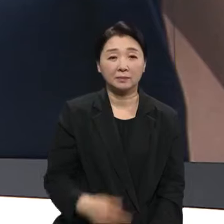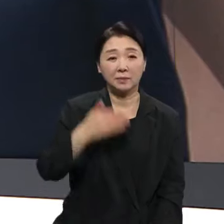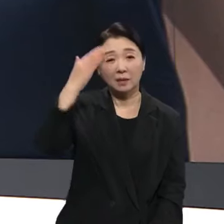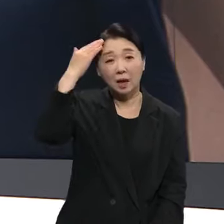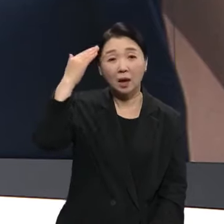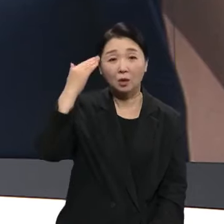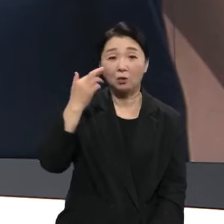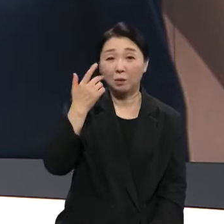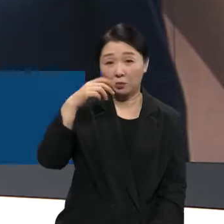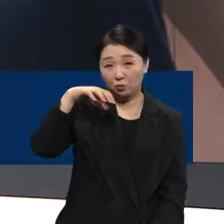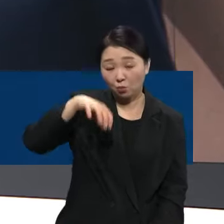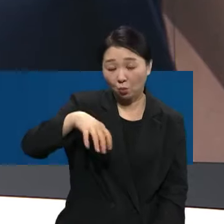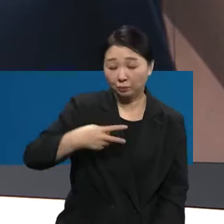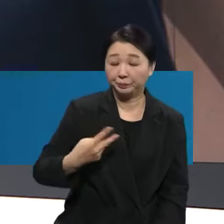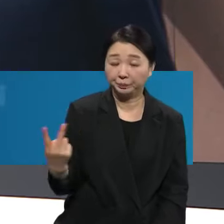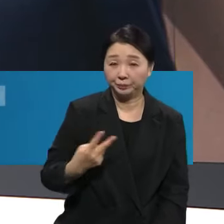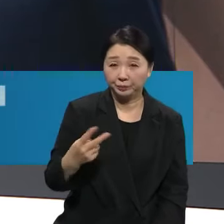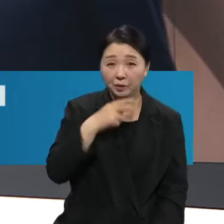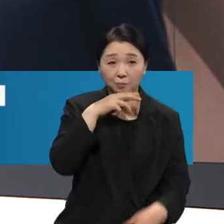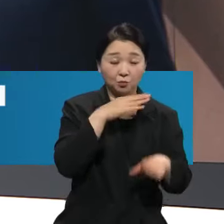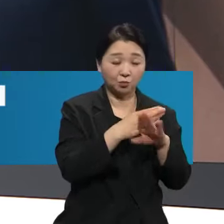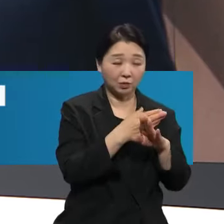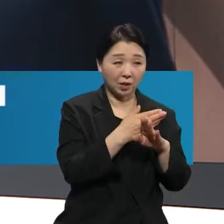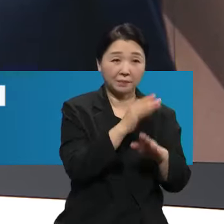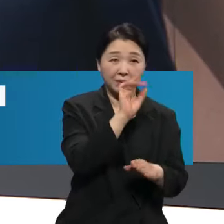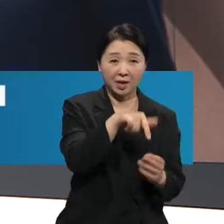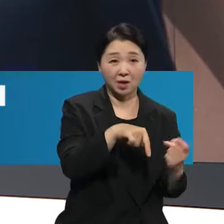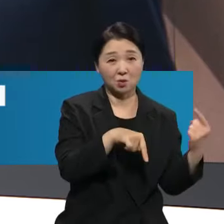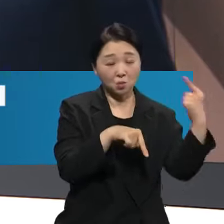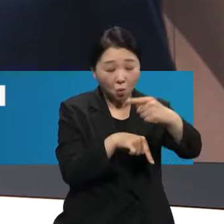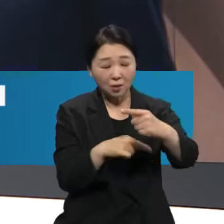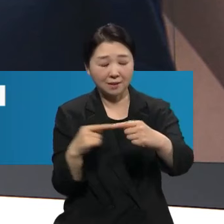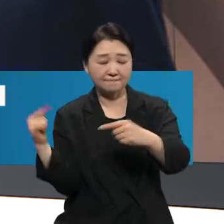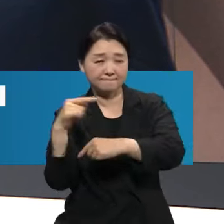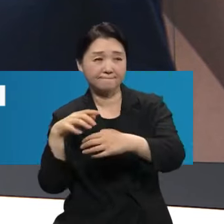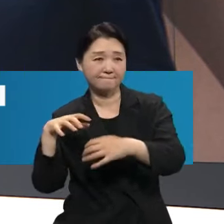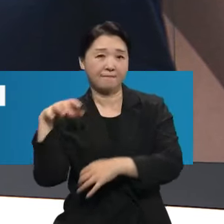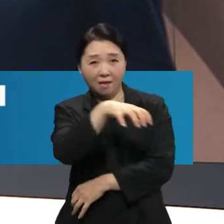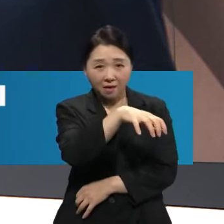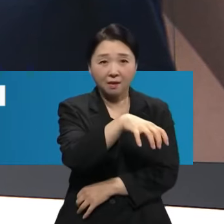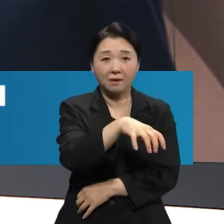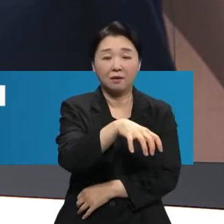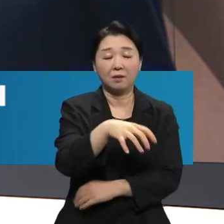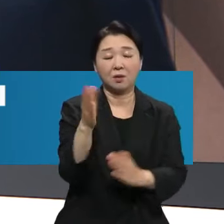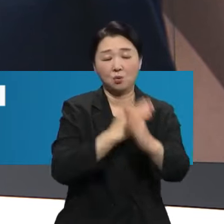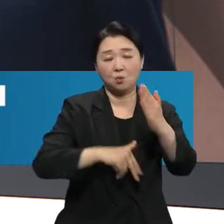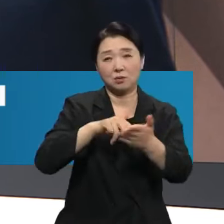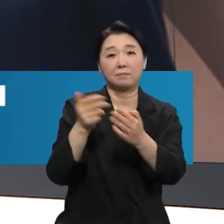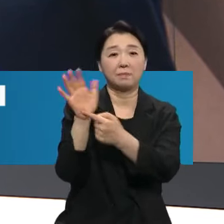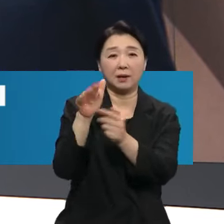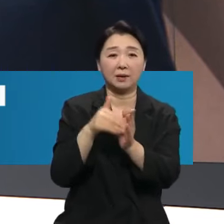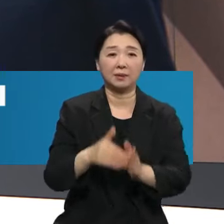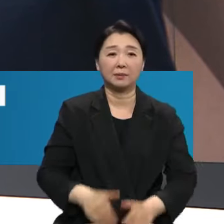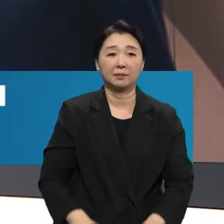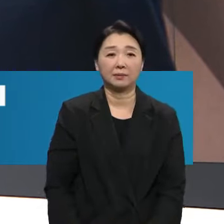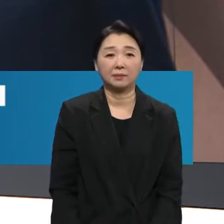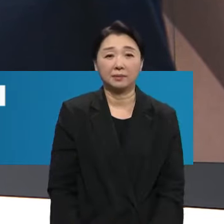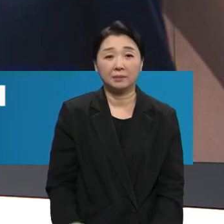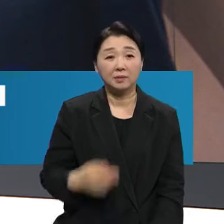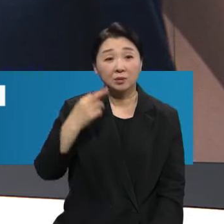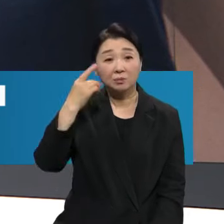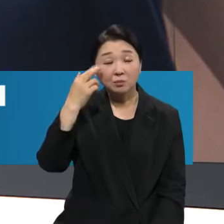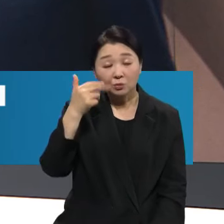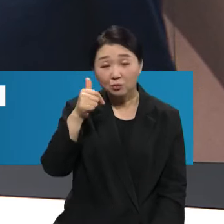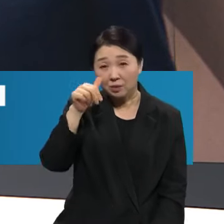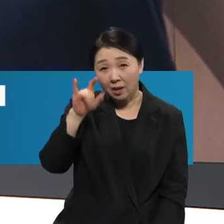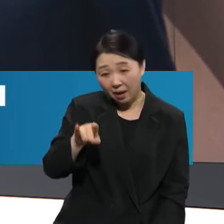한국과 미국이 북한의 핵공격에 즉각적 압도적으로 대응하겠다는 공동 성명을 채택했습니다